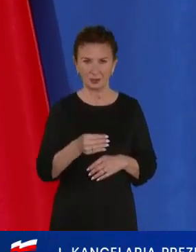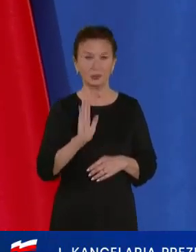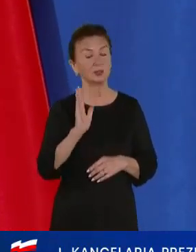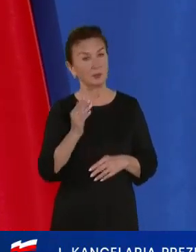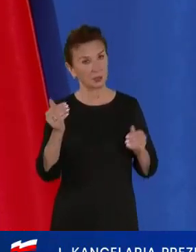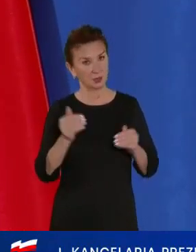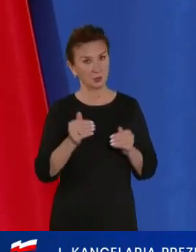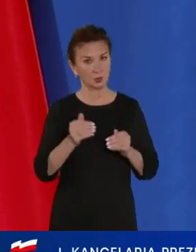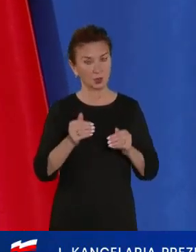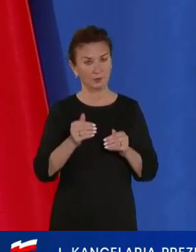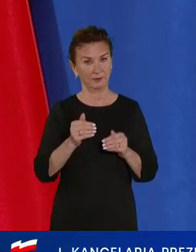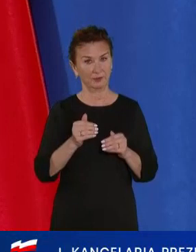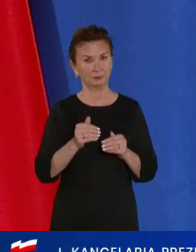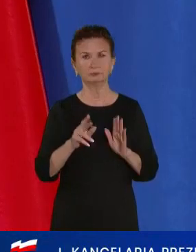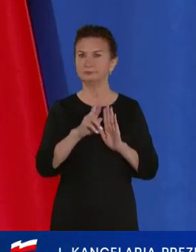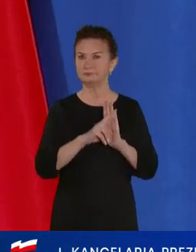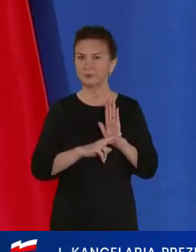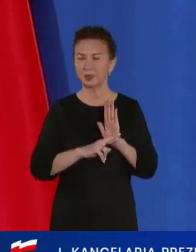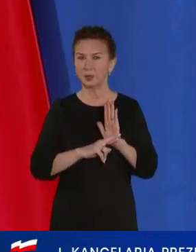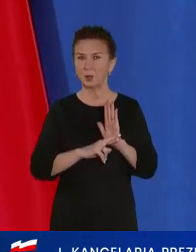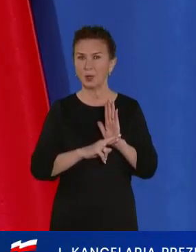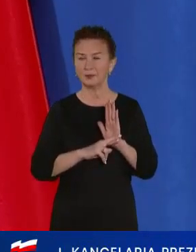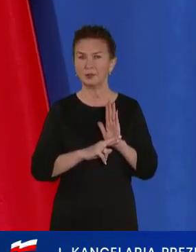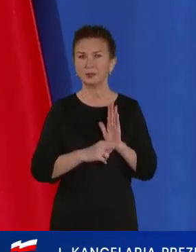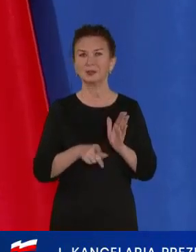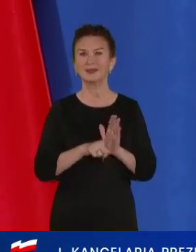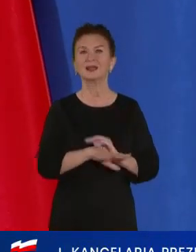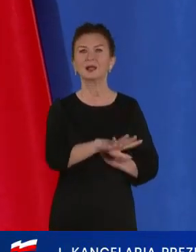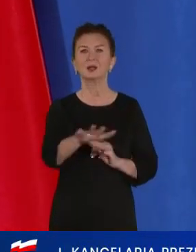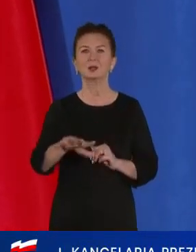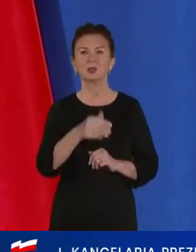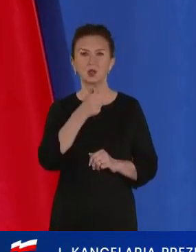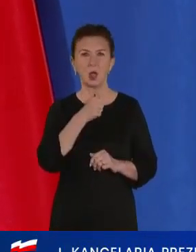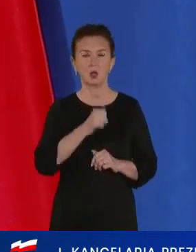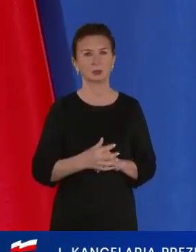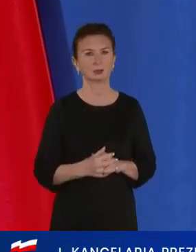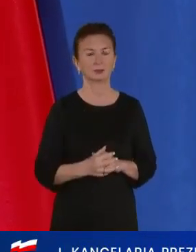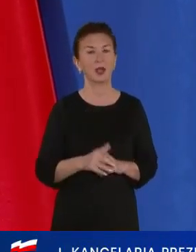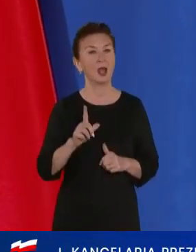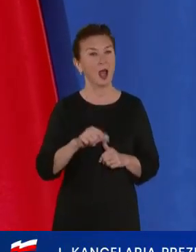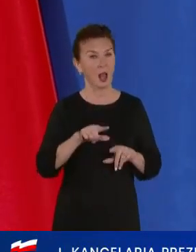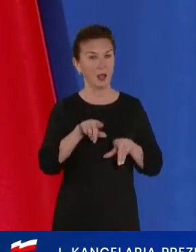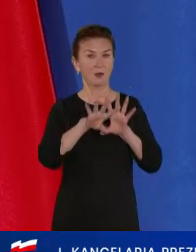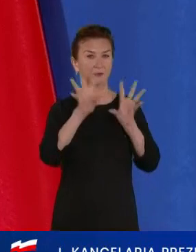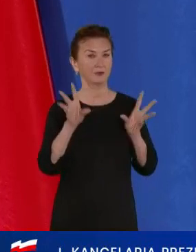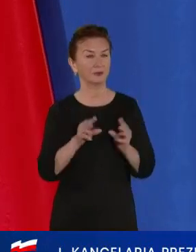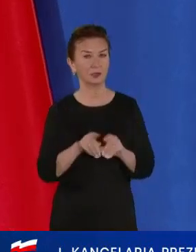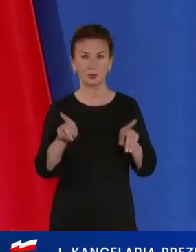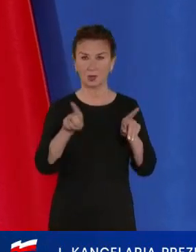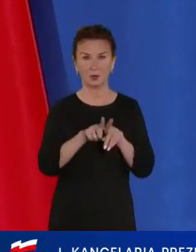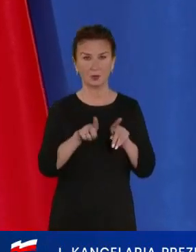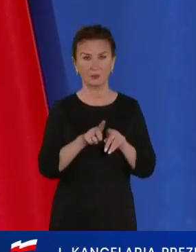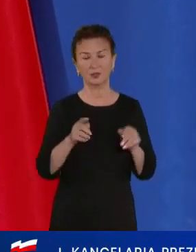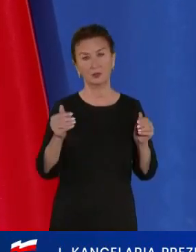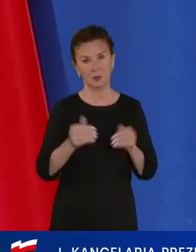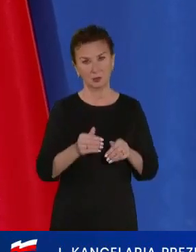się regulacje, które wprowadzaliśmy dla strefy zielonej. Ale to wszystko również może